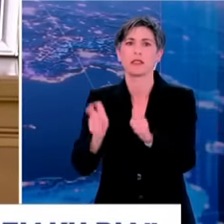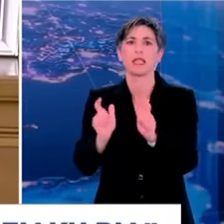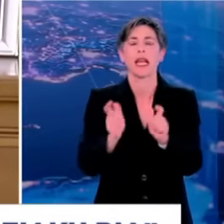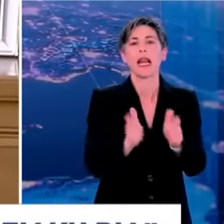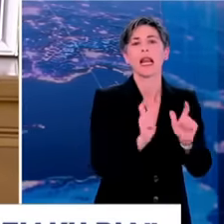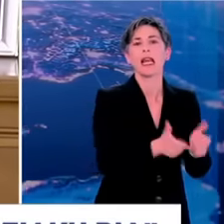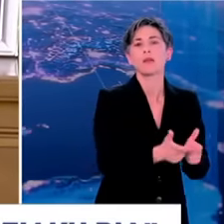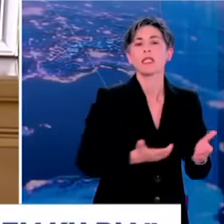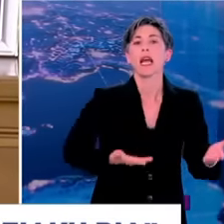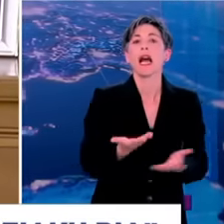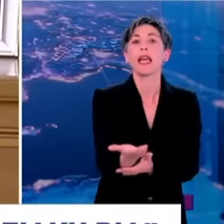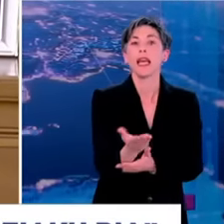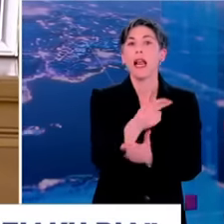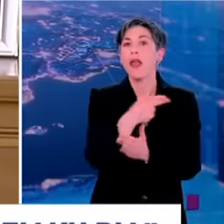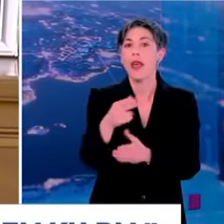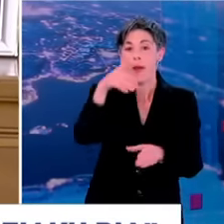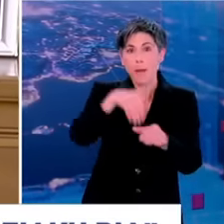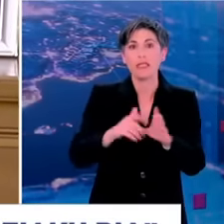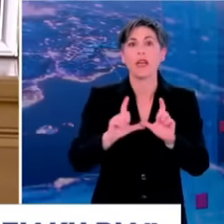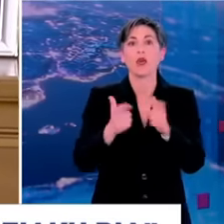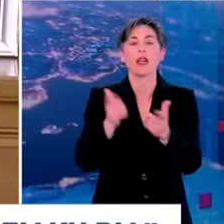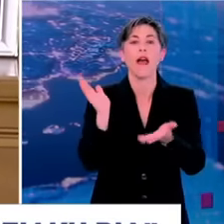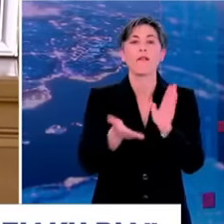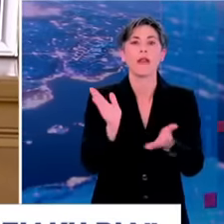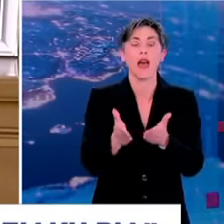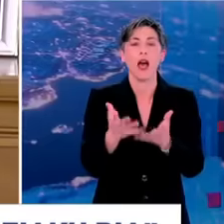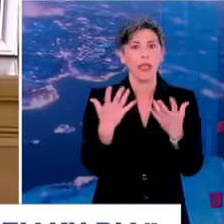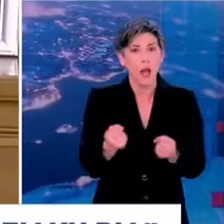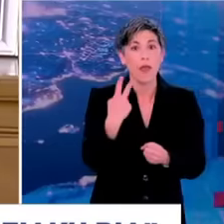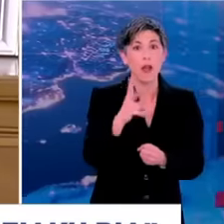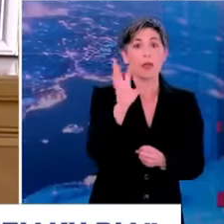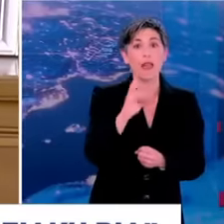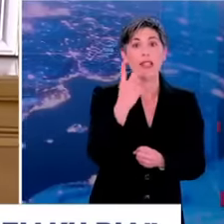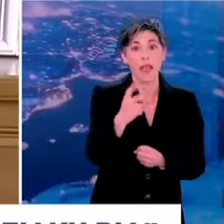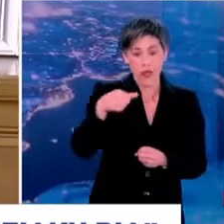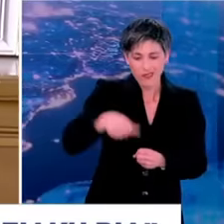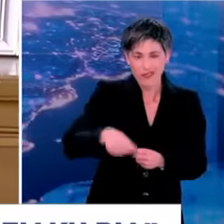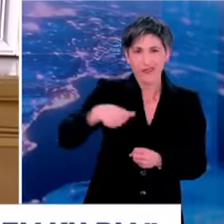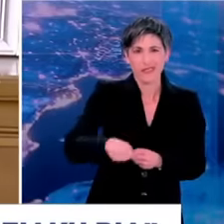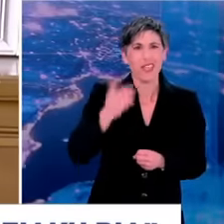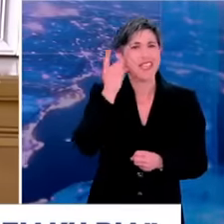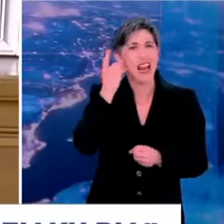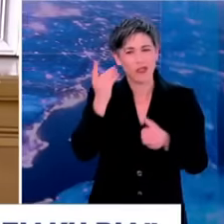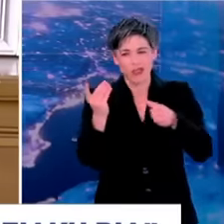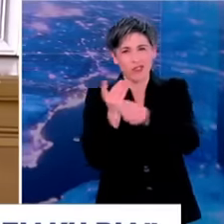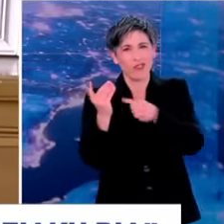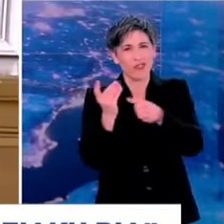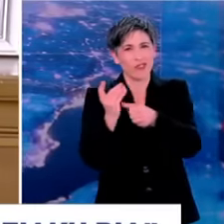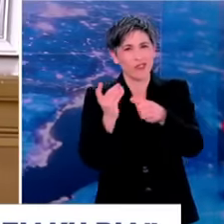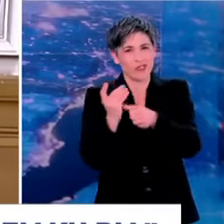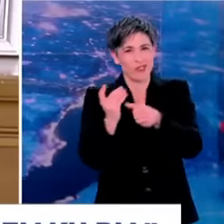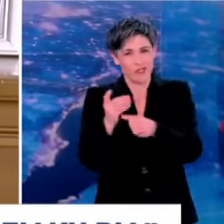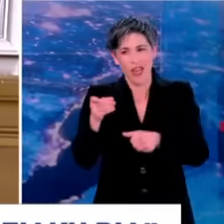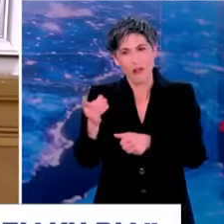συλλήψεις. Καταγγελίες ενδοοικογενειακής βίας και έχουμε 252 panic button τα οποία εγκαταστάθηκαν σε τηλέφωνα γυναικών τα οποία βρίσκονται σε ενδυνάμει